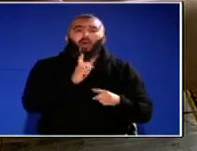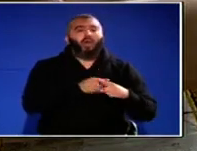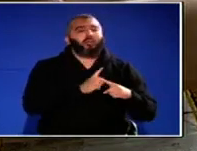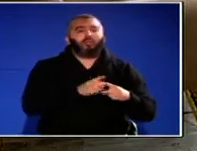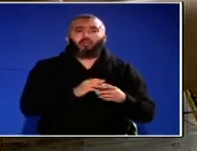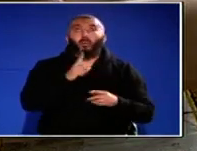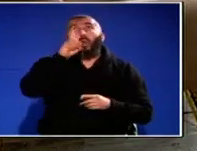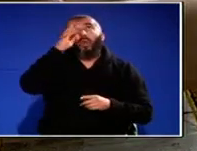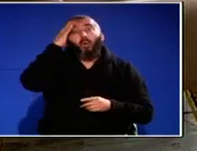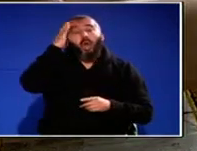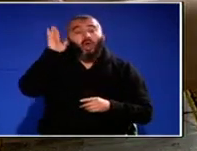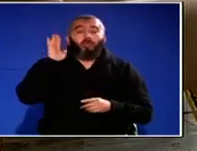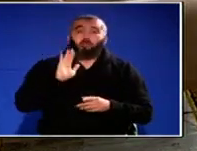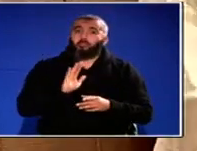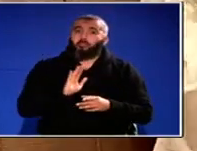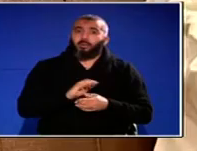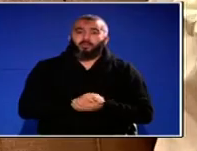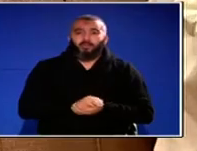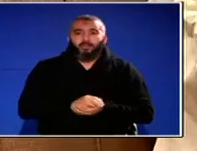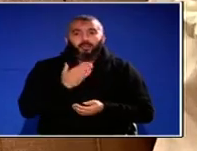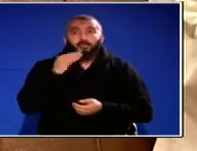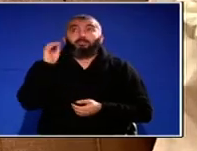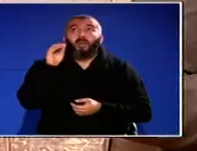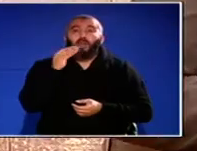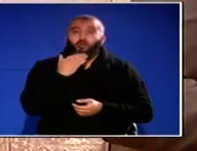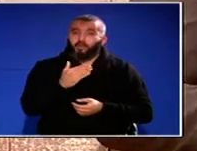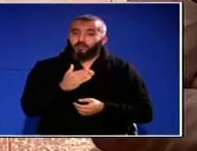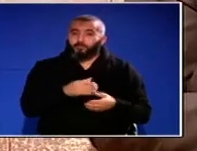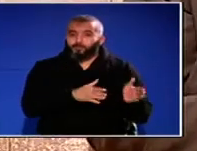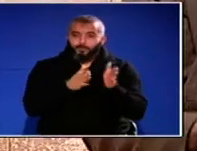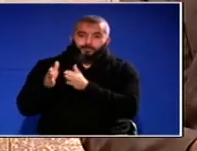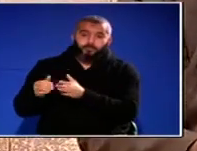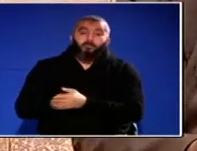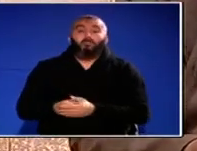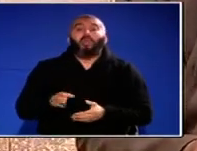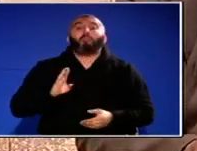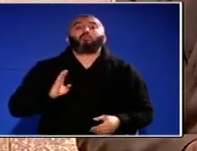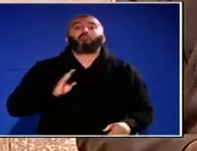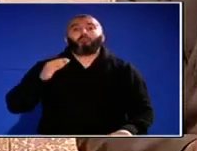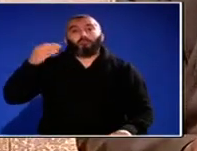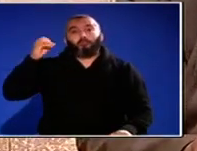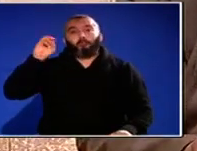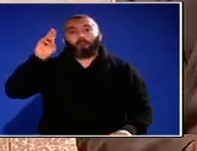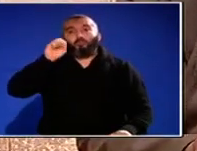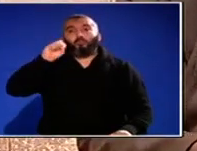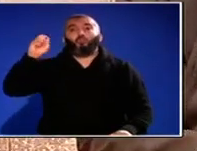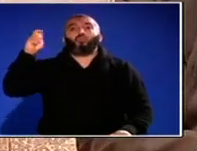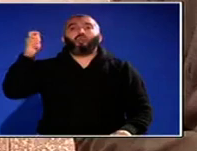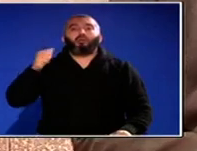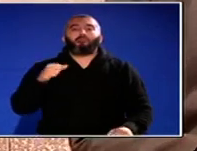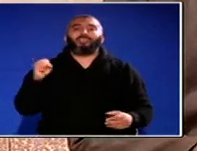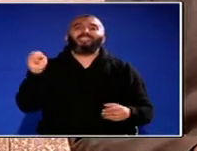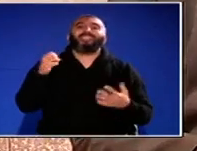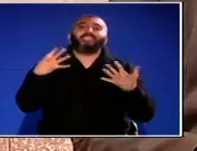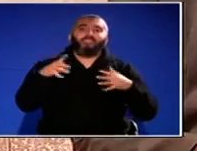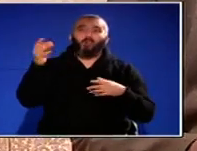بعيد، والله أعلم. الله يبارك فيك شيخنا عمار وحسن الله إليك. سي موسى مصطيف شيخنا عبد القادر سلس البول،